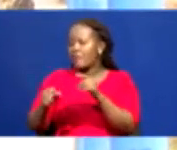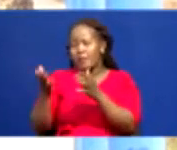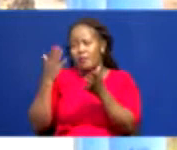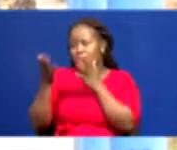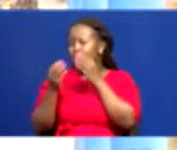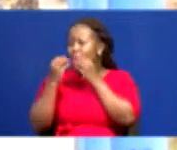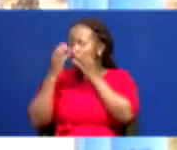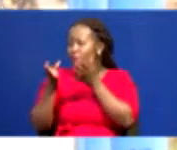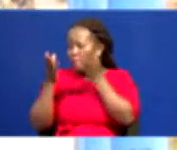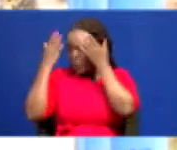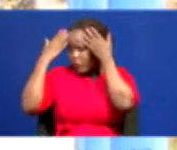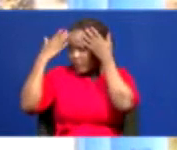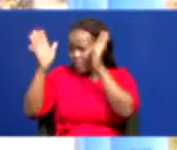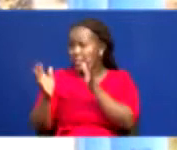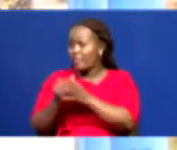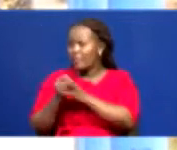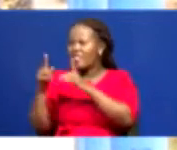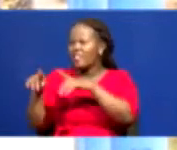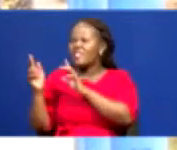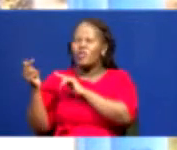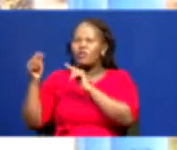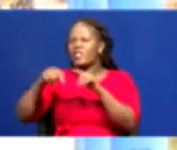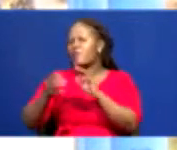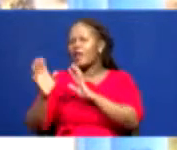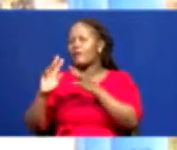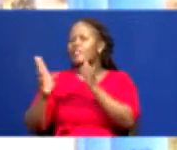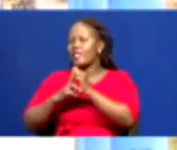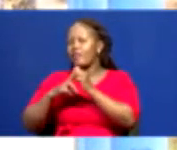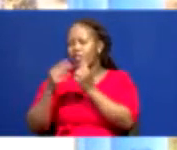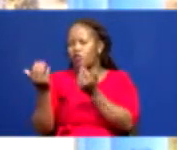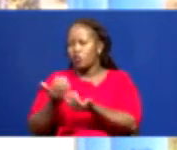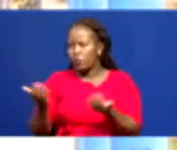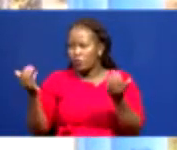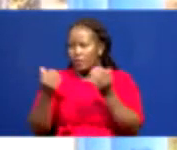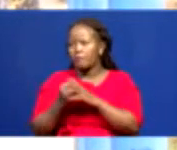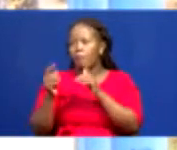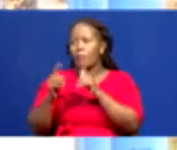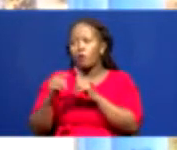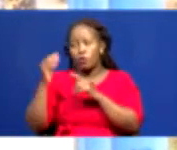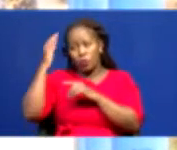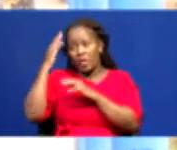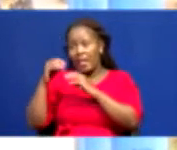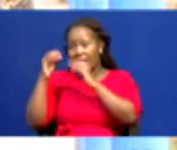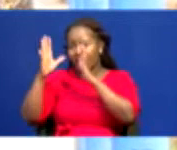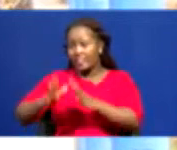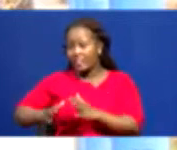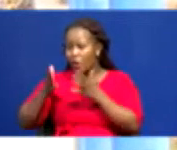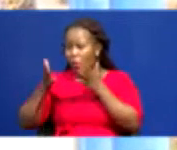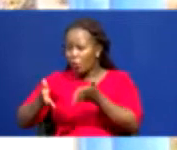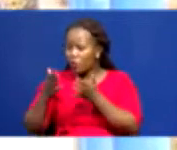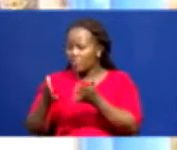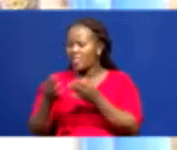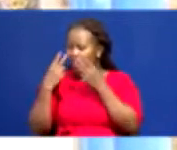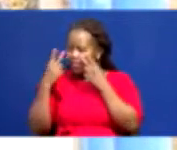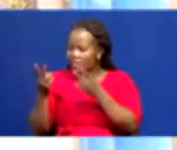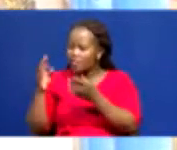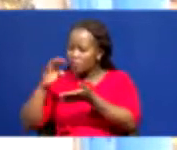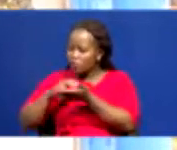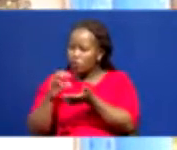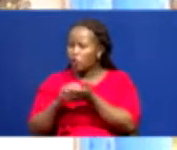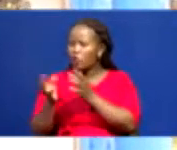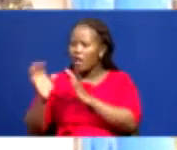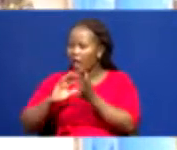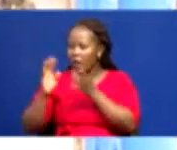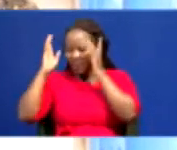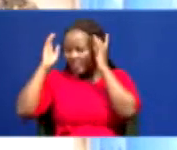mwelekeo. Wamekuja wamekuwa kama wanafunzi saba hivi. Hata head teacher mwenyewe amekuwa hapa akaona vile hali iko pia